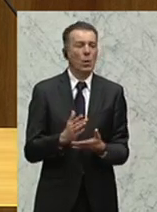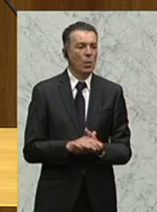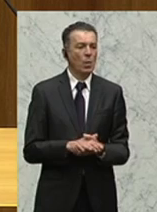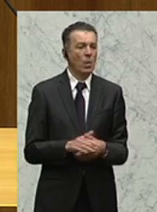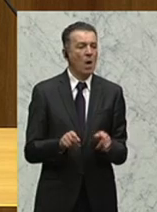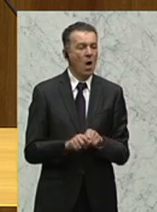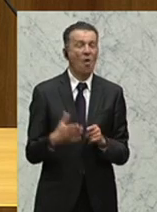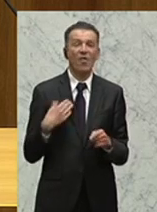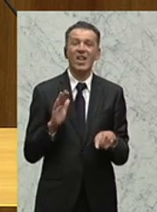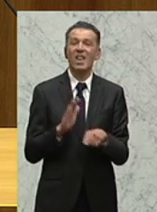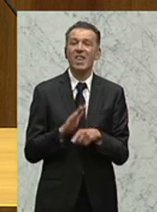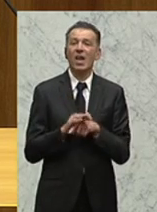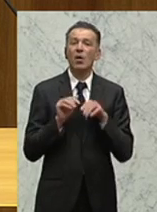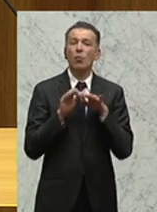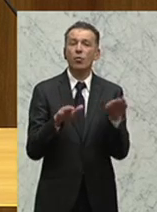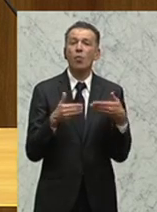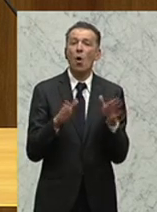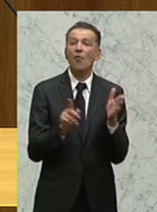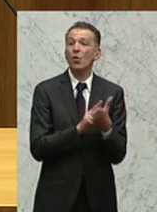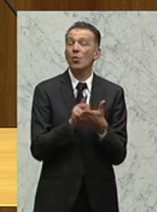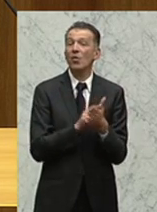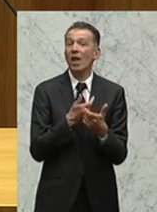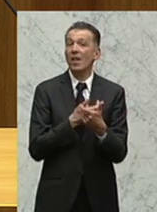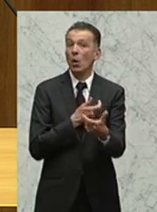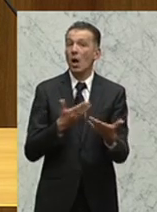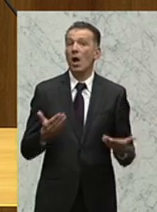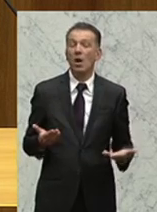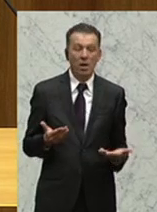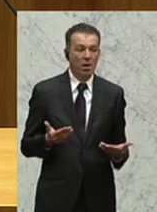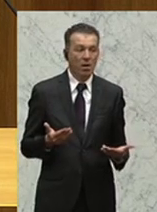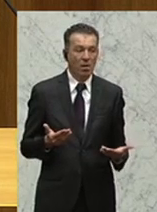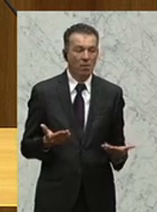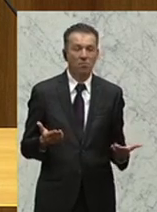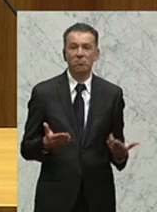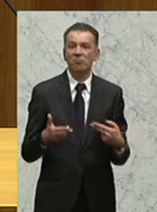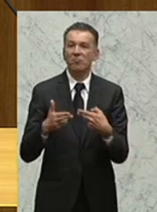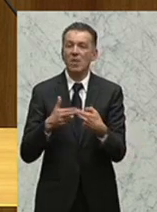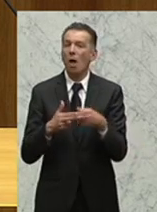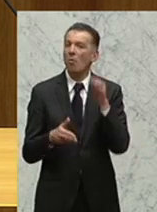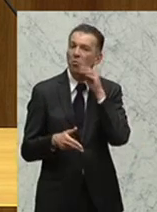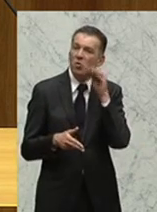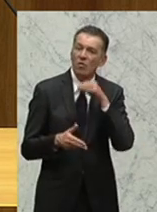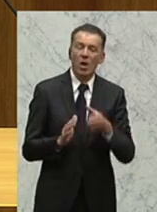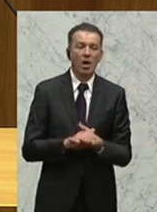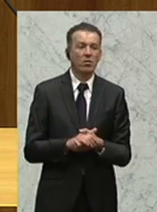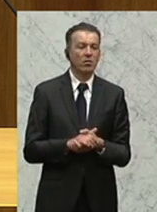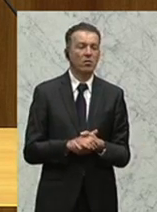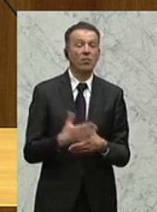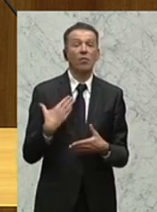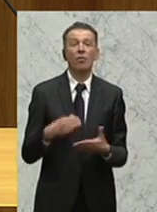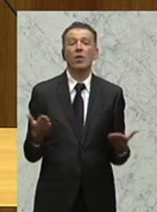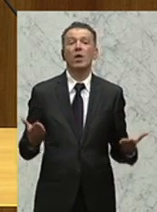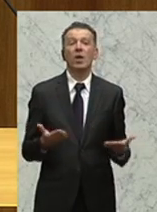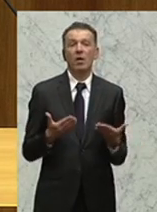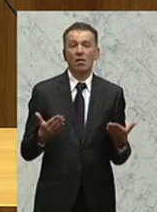teilweise sich auch wieder negativ auf die Öffnungszeiten der Lokale ausgewirkt hat, weil es hier Anrainerbeschwerden gegeben hat und das ist wieder auf